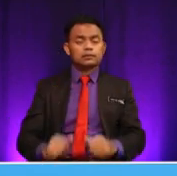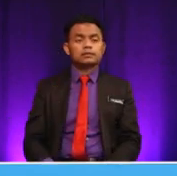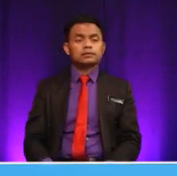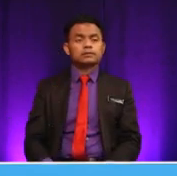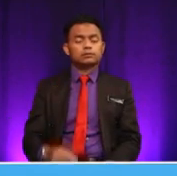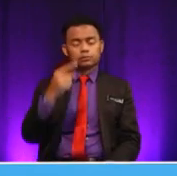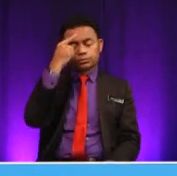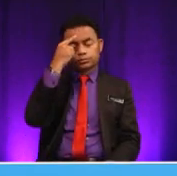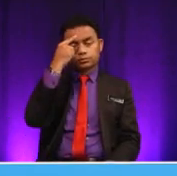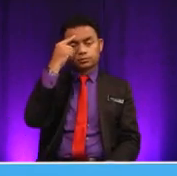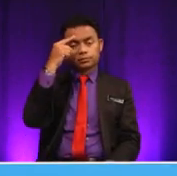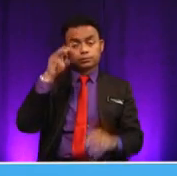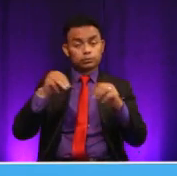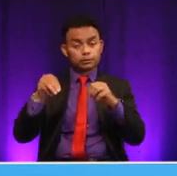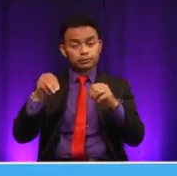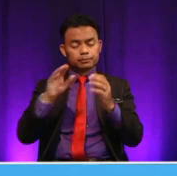satu-satu